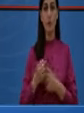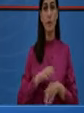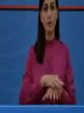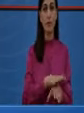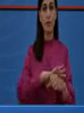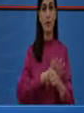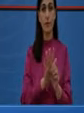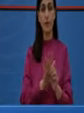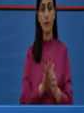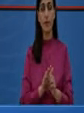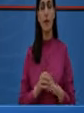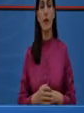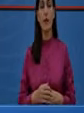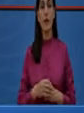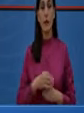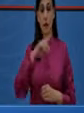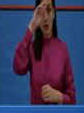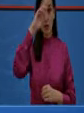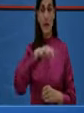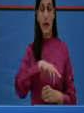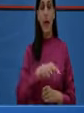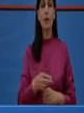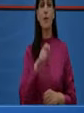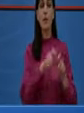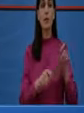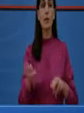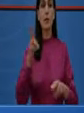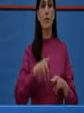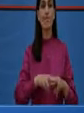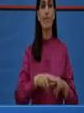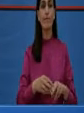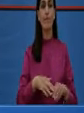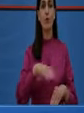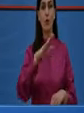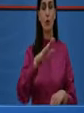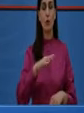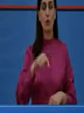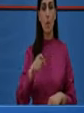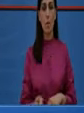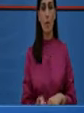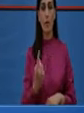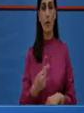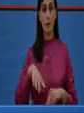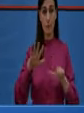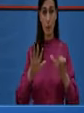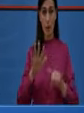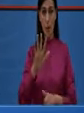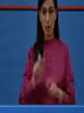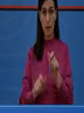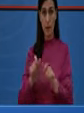vend. Vijon të ketë shtrime të reja në spitalin infektiv. Aktualisht, në spitalin infektiv po marrin